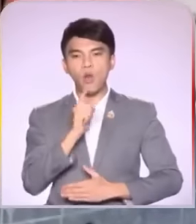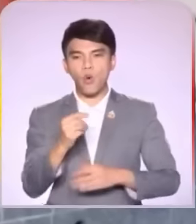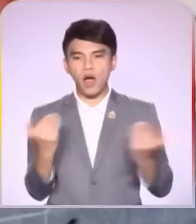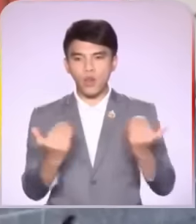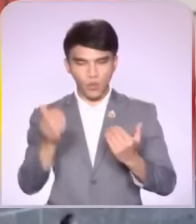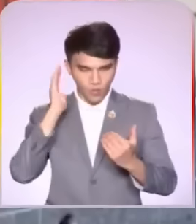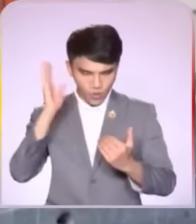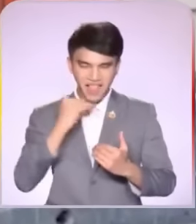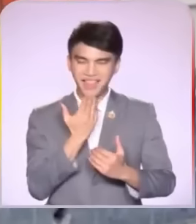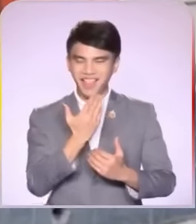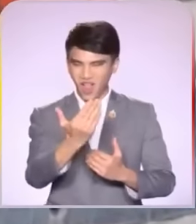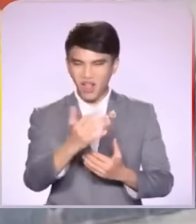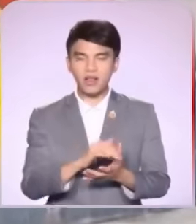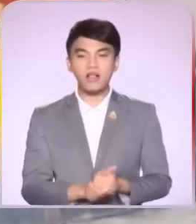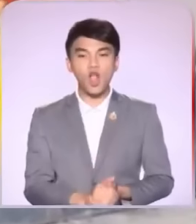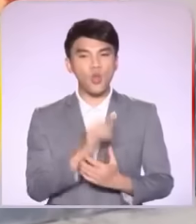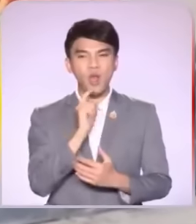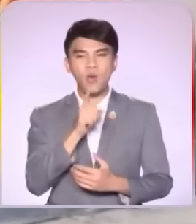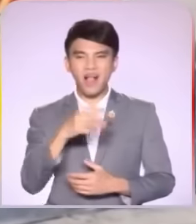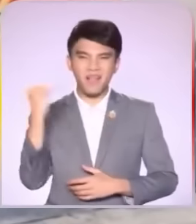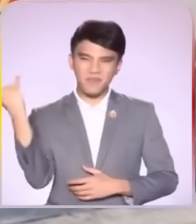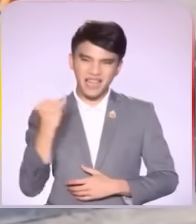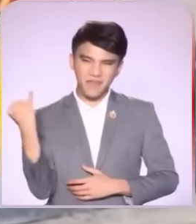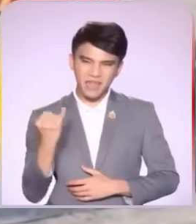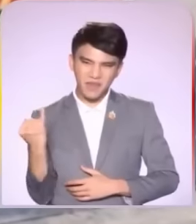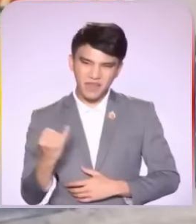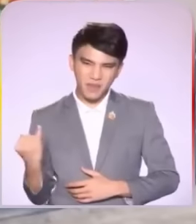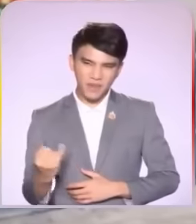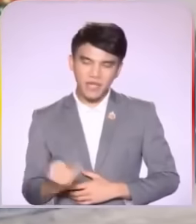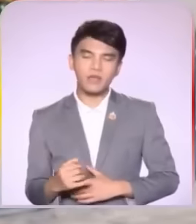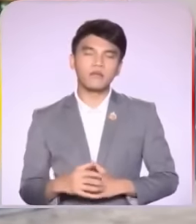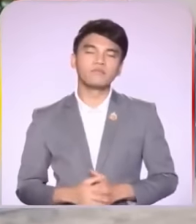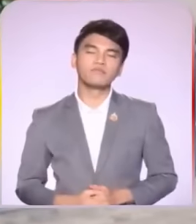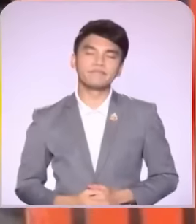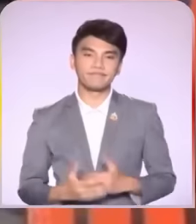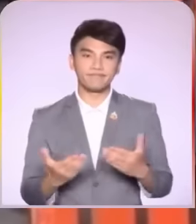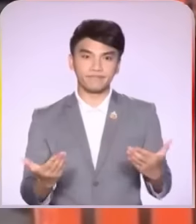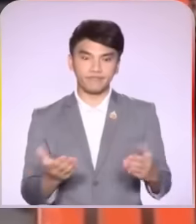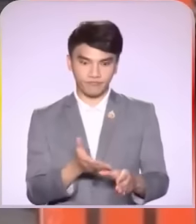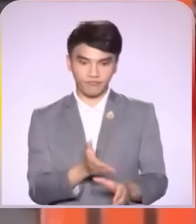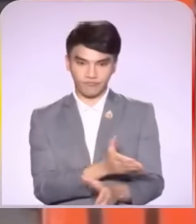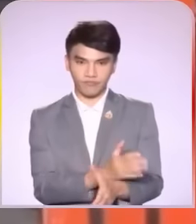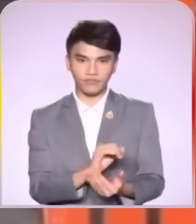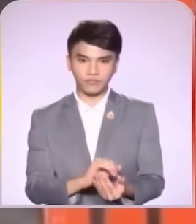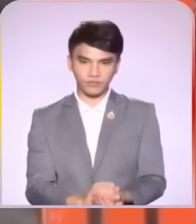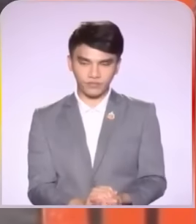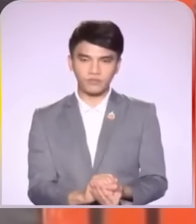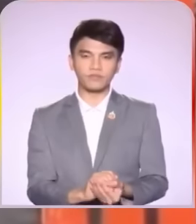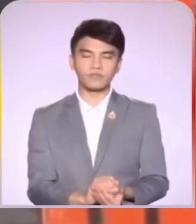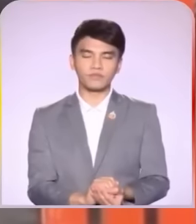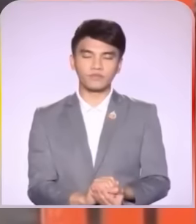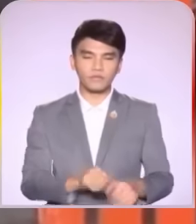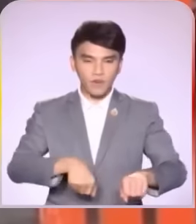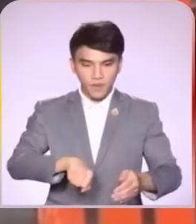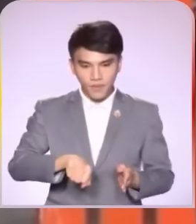ทอลูกชายของตนตลอดที่เห็นด่าแบบเสียหายๆบางครั้งก็ด่าตนด้วยและคืนก่อนเกิดเหตุตนขับ